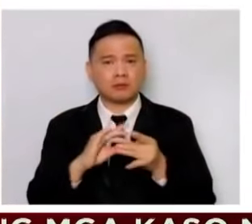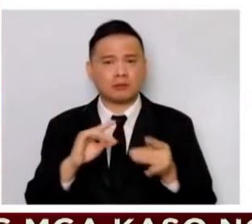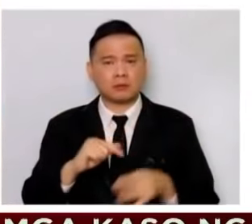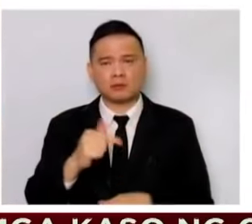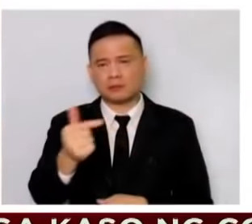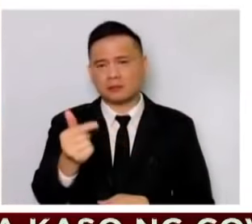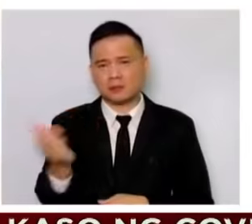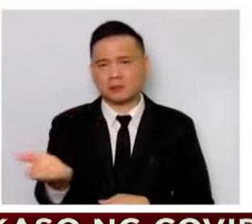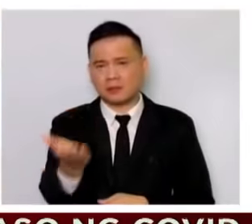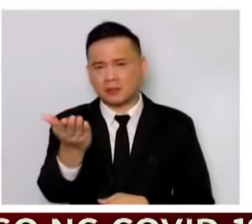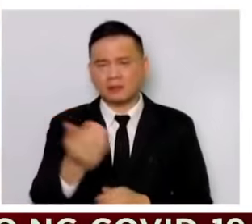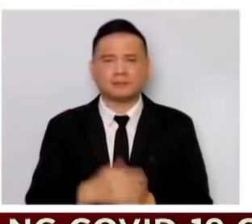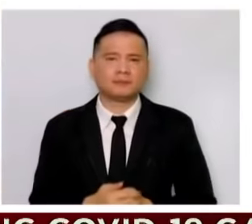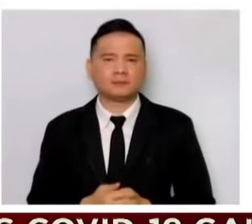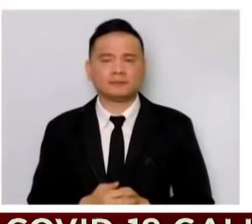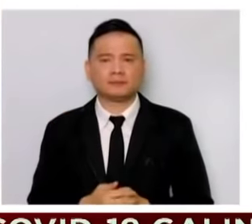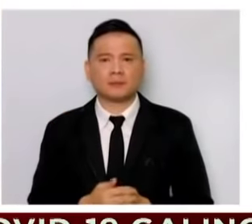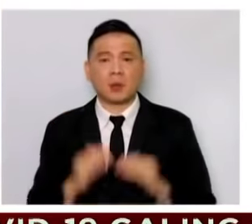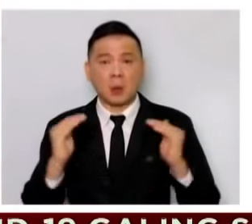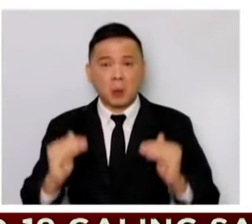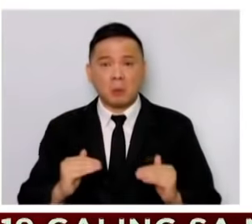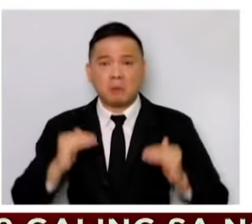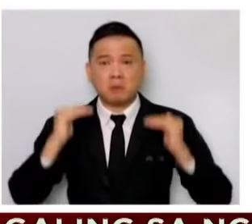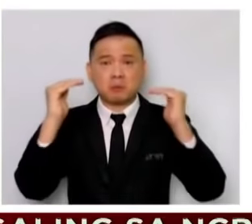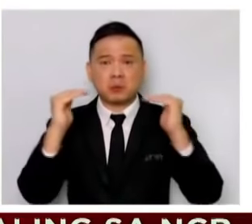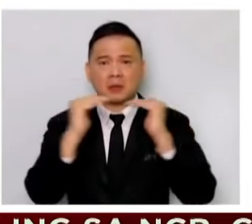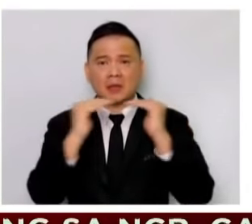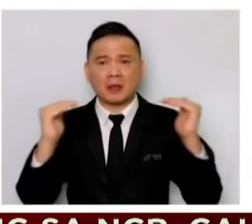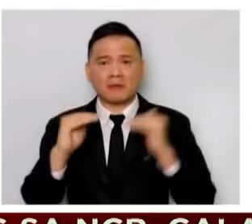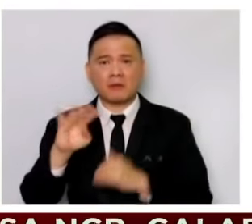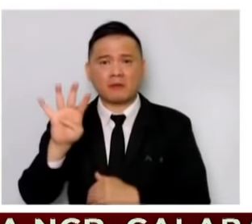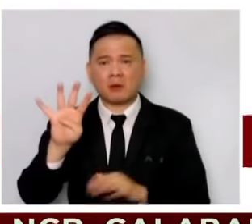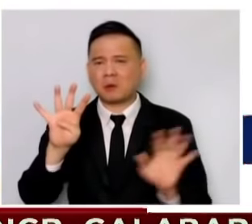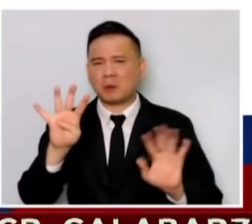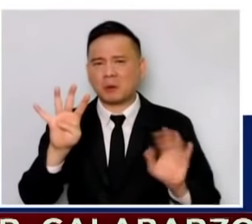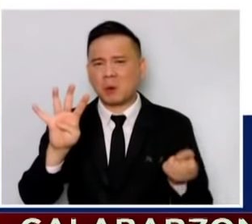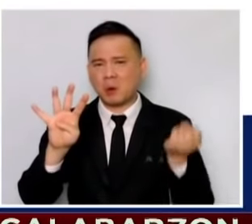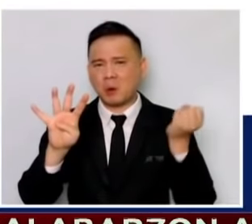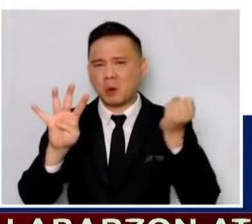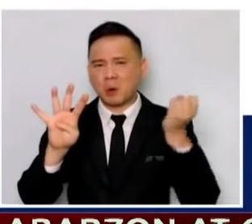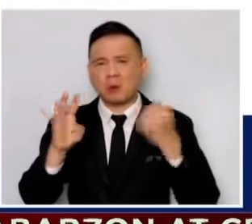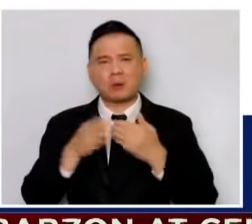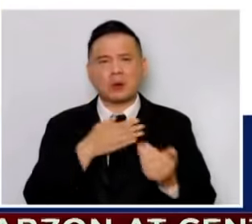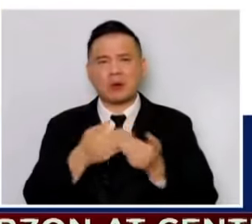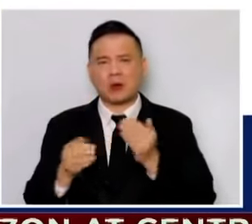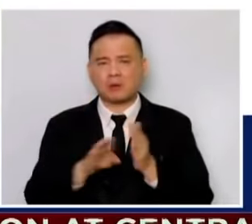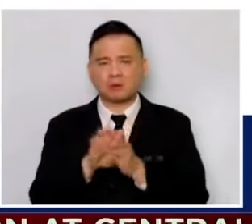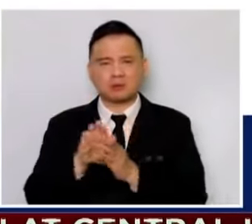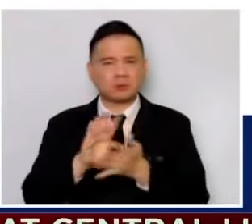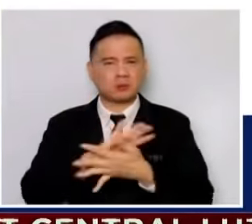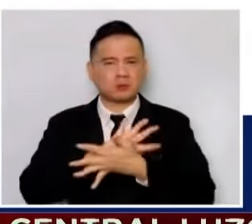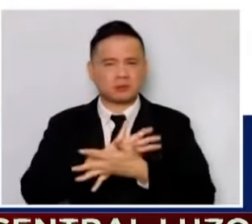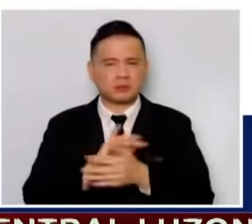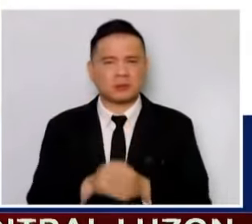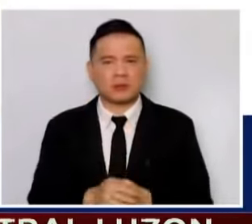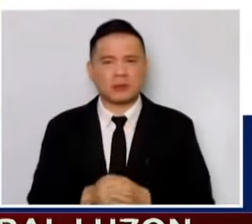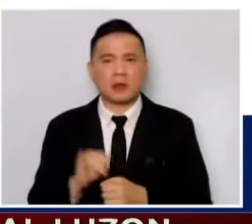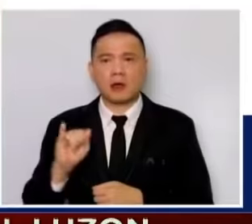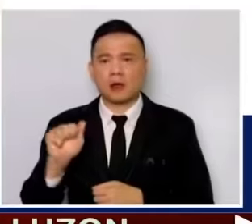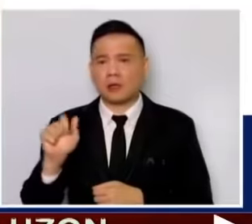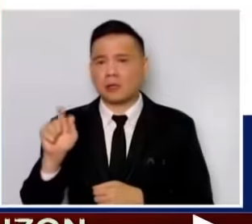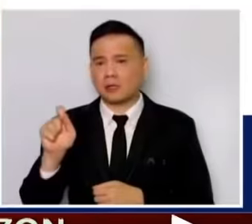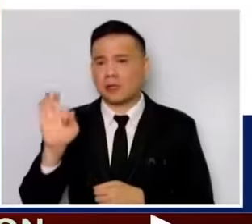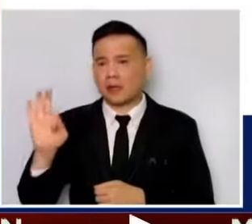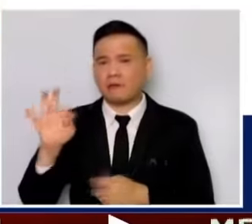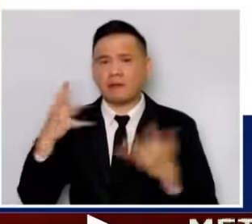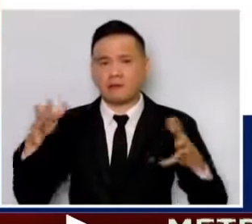umiiyakyat sa Alert Level 4 ang Metro Manila kahit na patuloy ang pagsipa ng kaso sa rehiyon. Ito ang sinabi ng IATF sa kabila